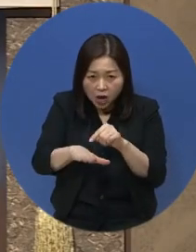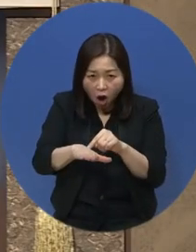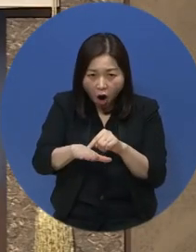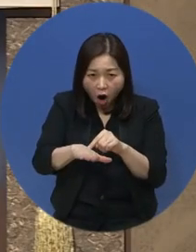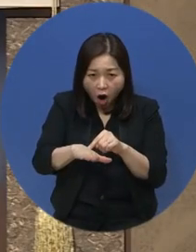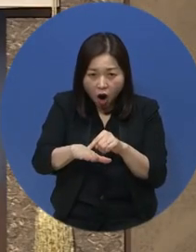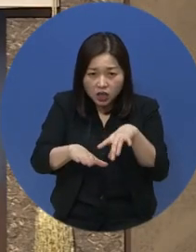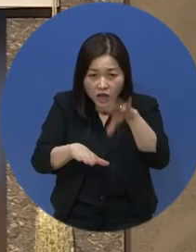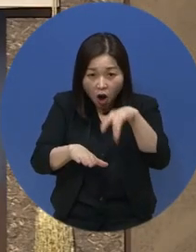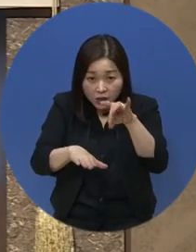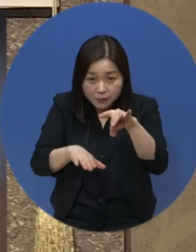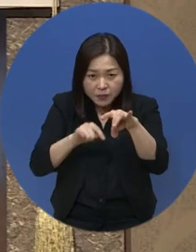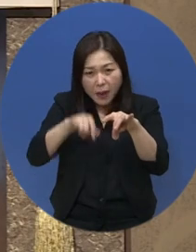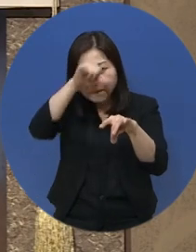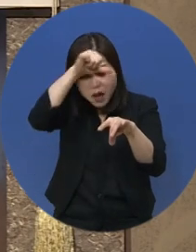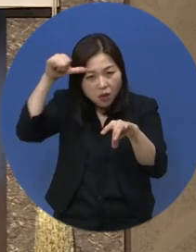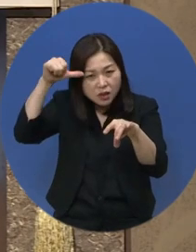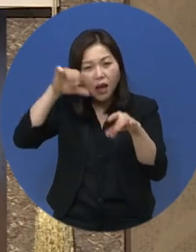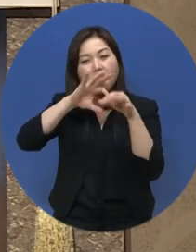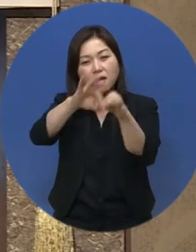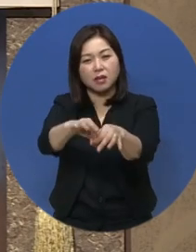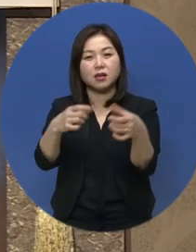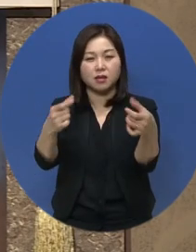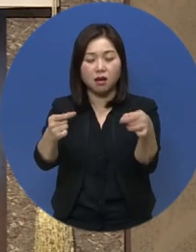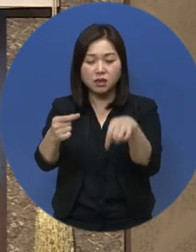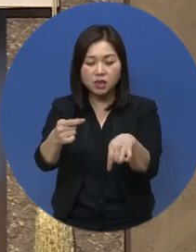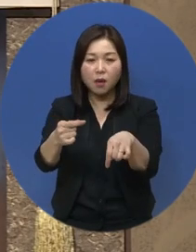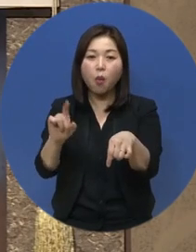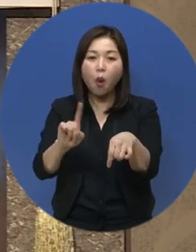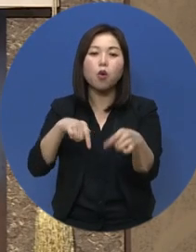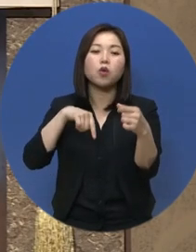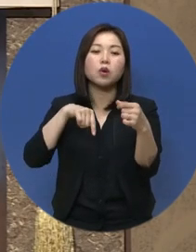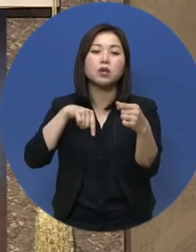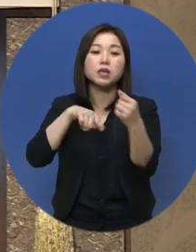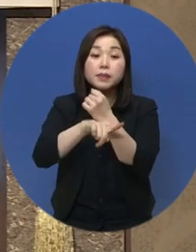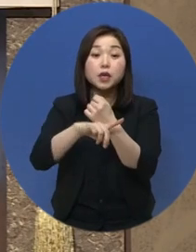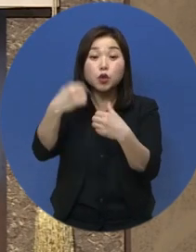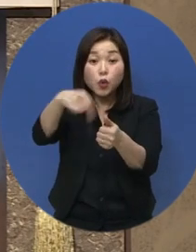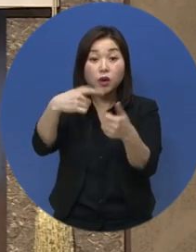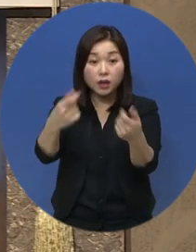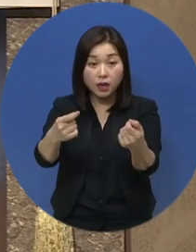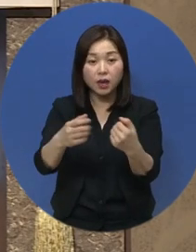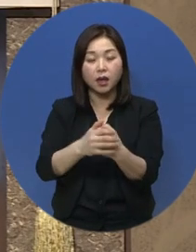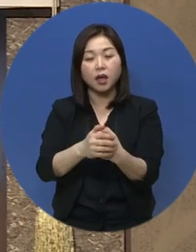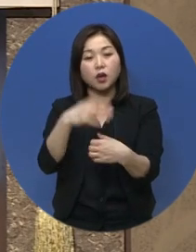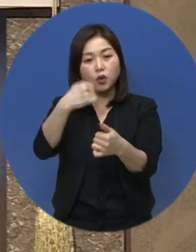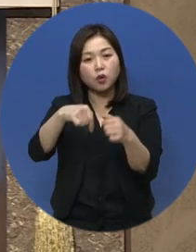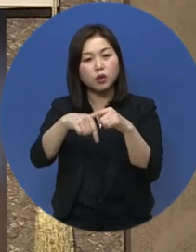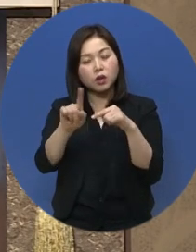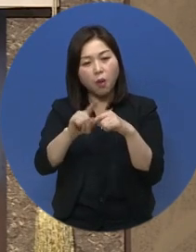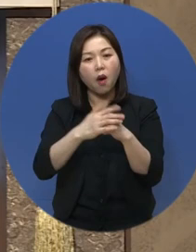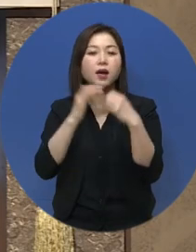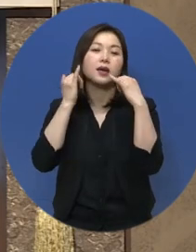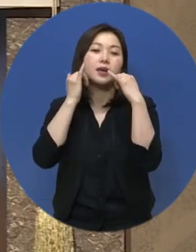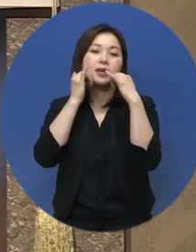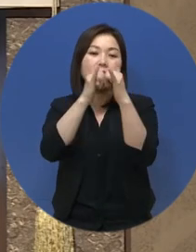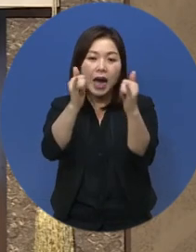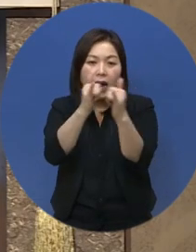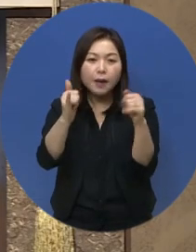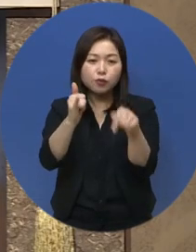그게 교육이거든요. 교육이는 어떻게 표현한다면 사람을 사람 되게 만드는 게 교육인데 네.